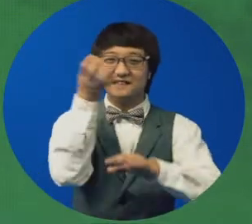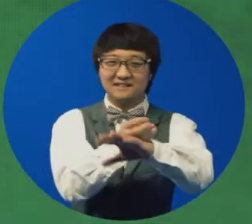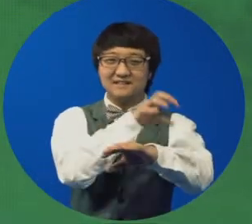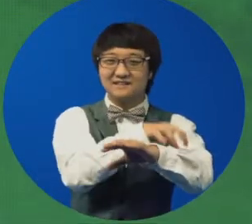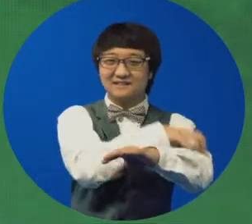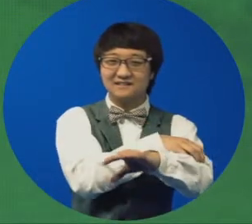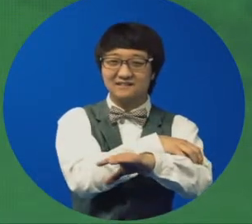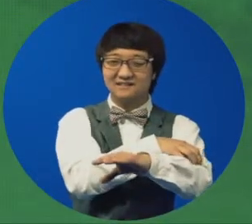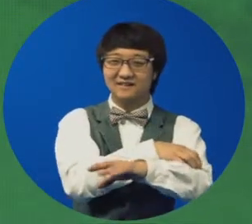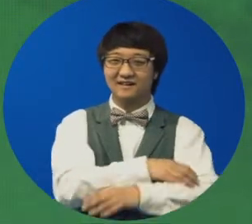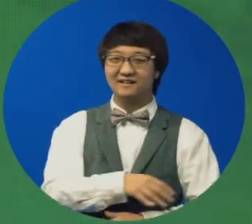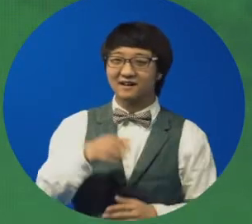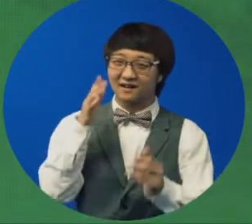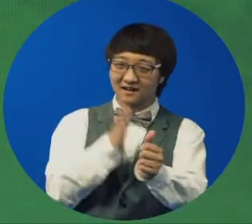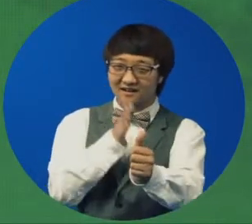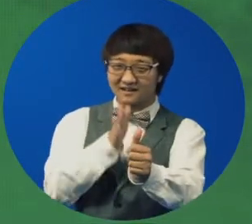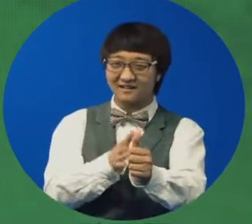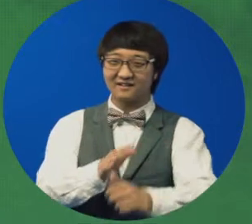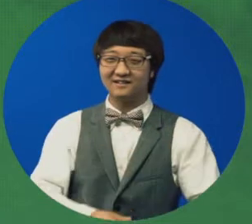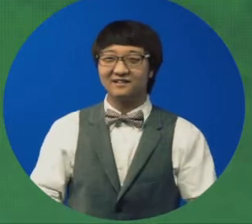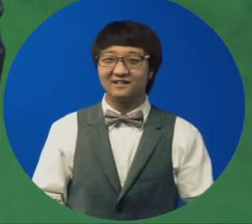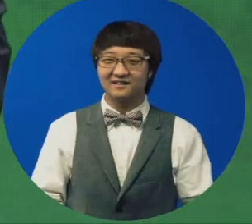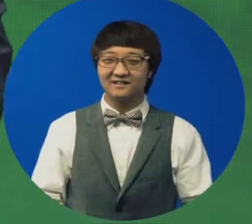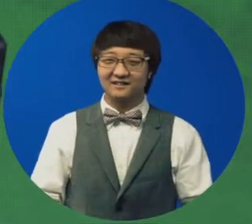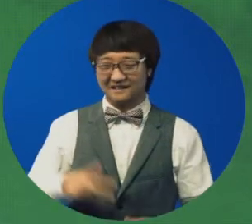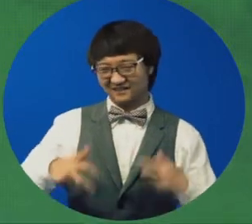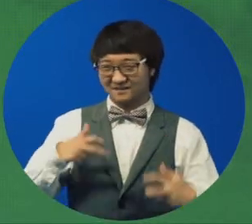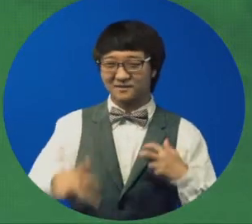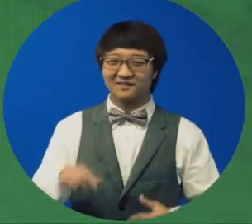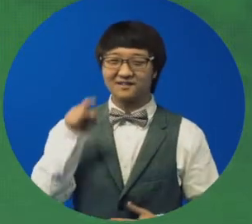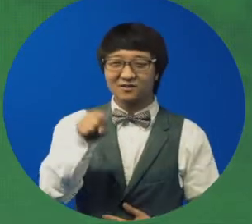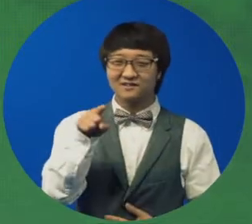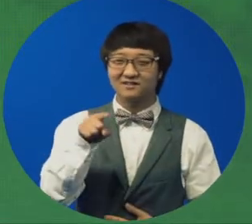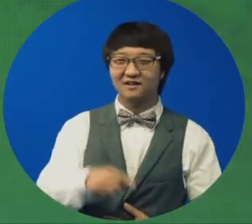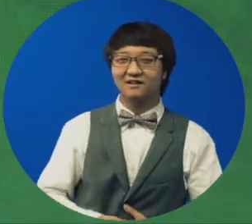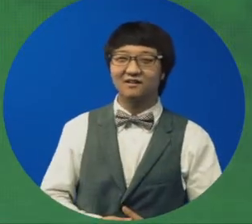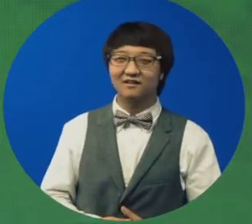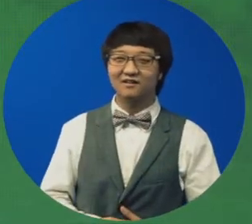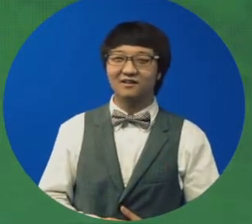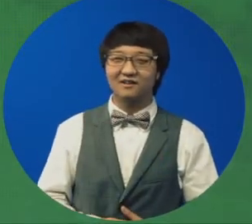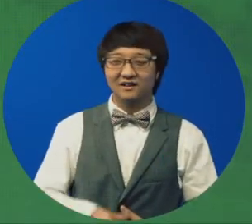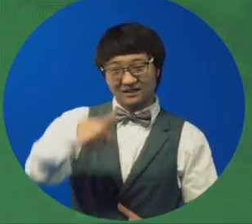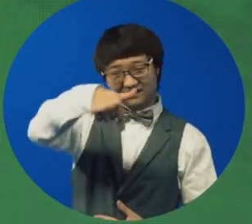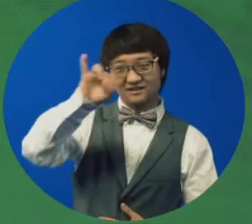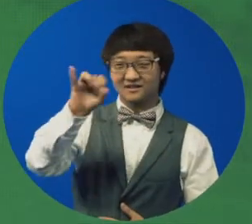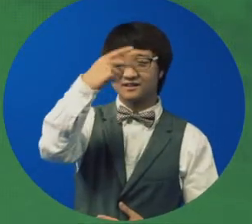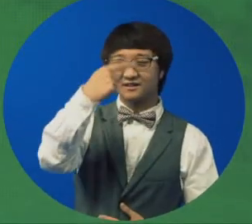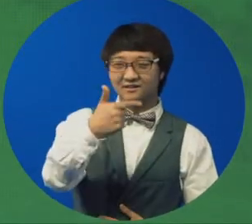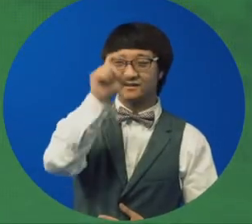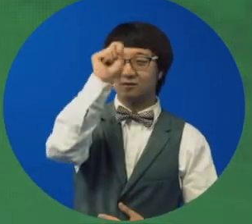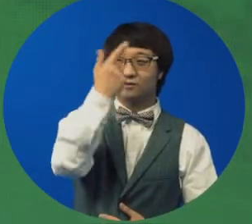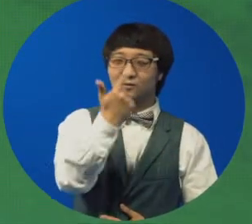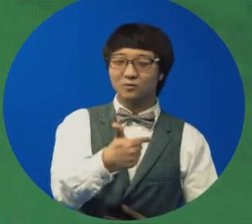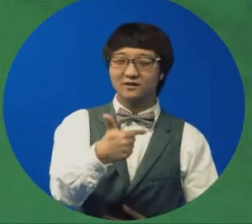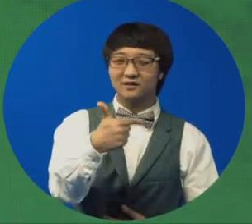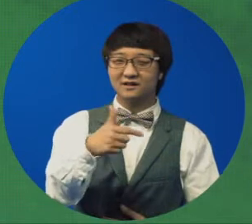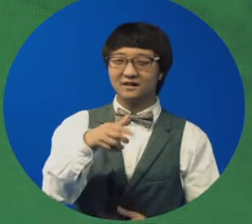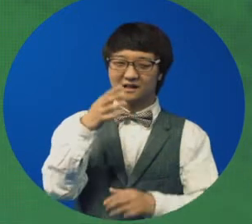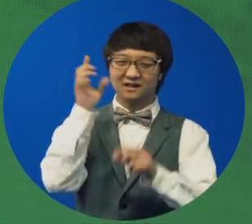이야기입니다. 이 말씀에 대한 아주 재미있는 관점이 있는데 어떤 분이 그렇게 썼더라고요. 기드온이 양털 실험을 한